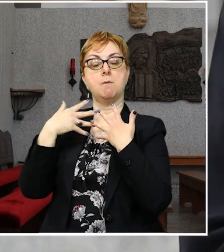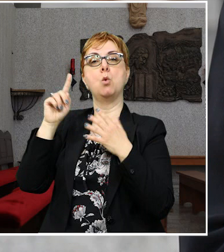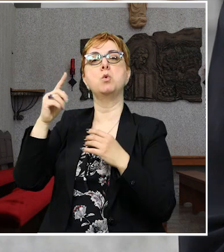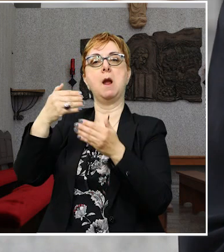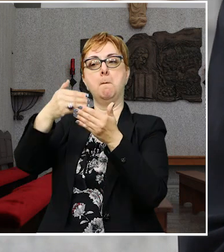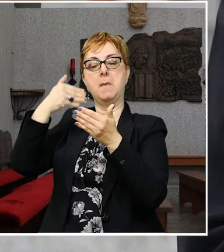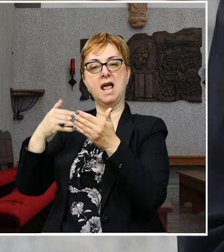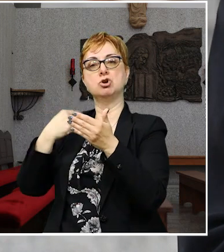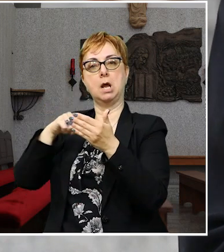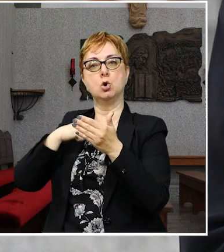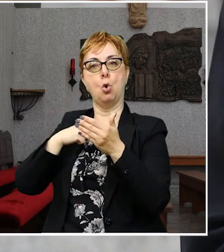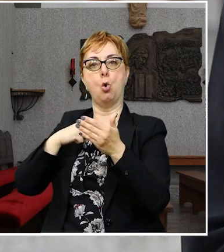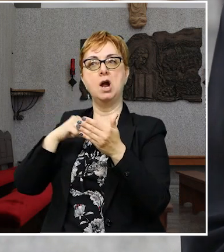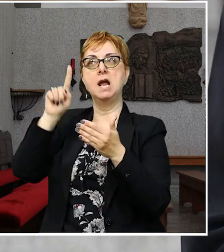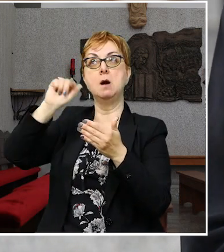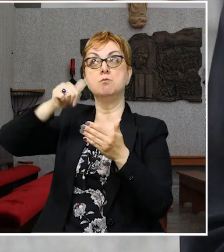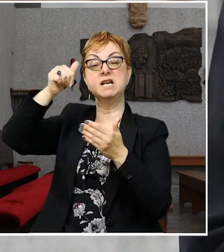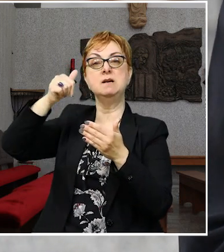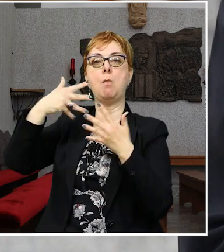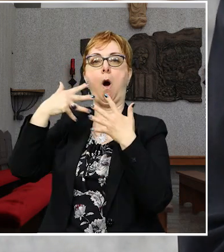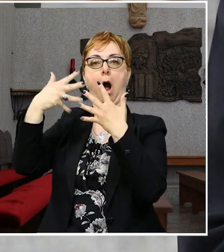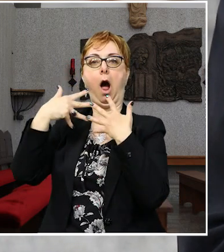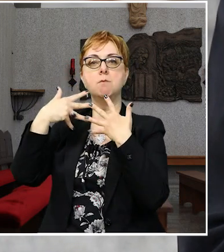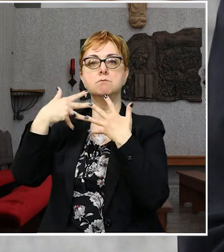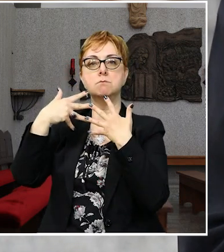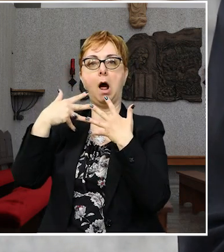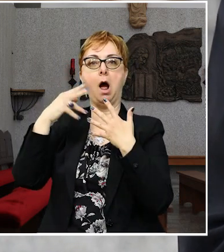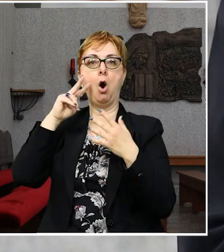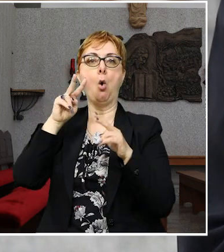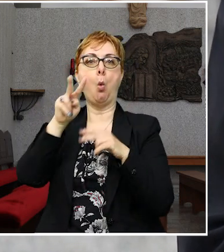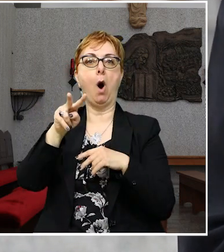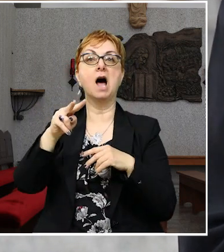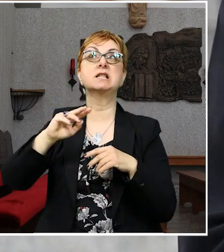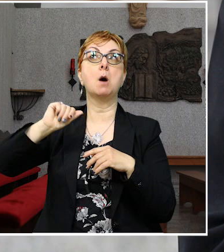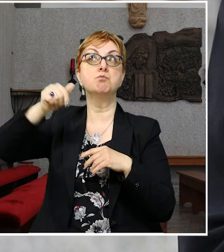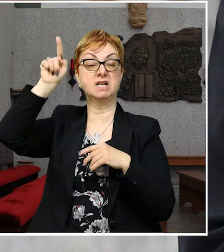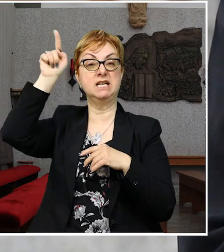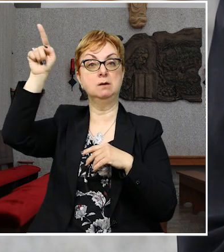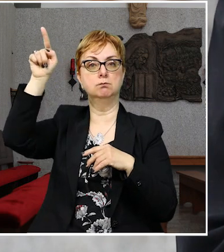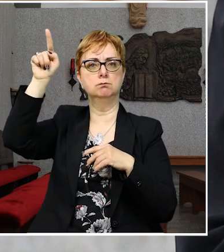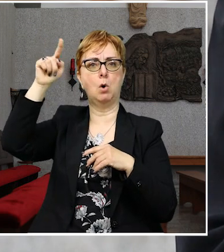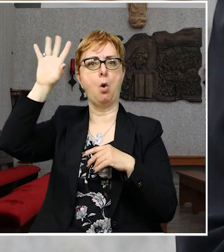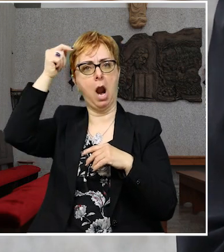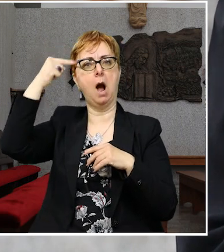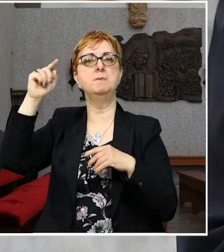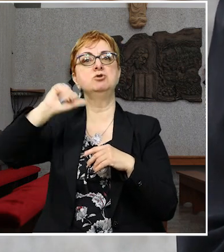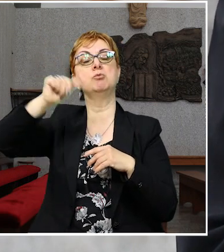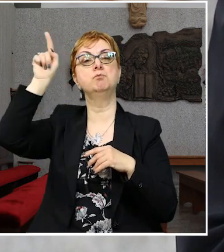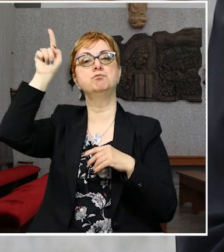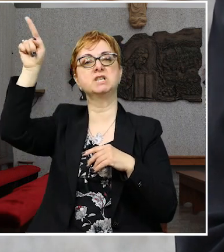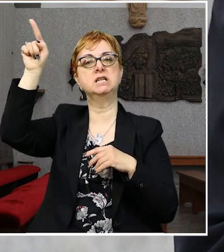ci precede, ama per primo, guarda per primo, ci capisce per